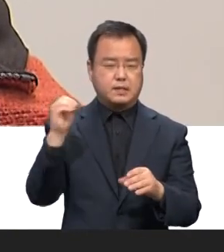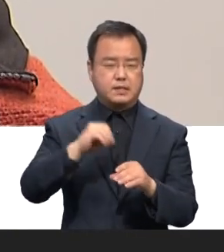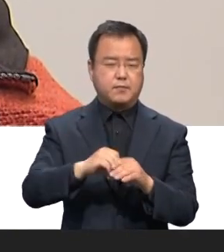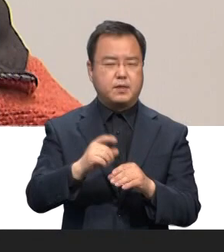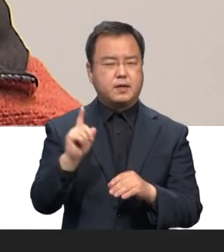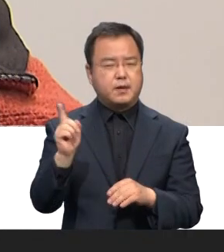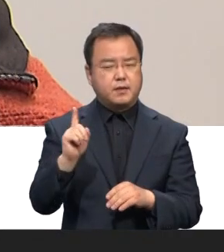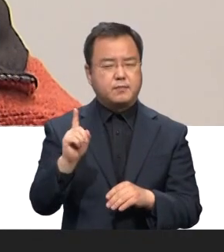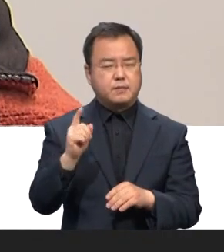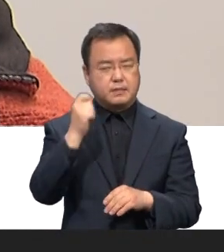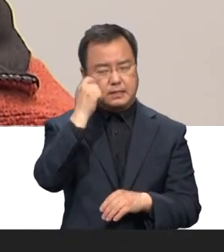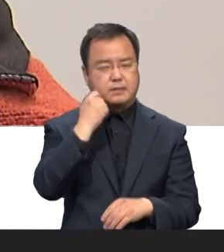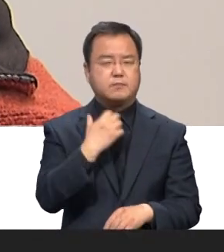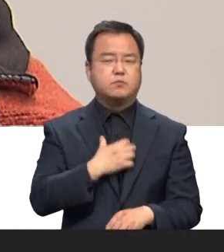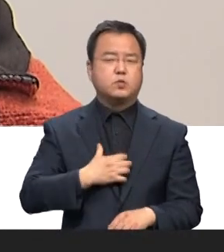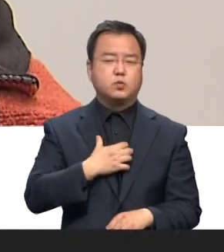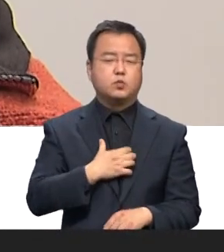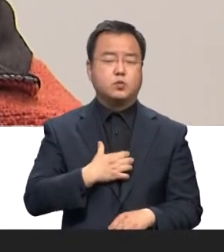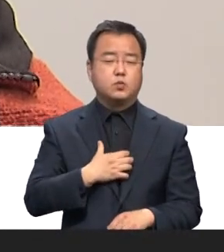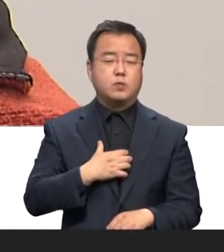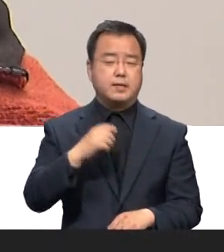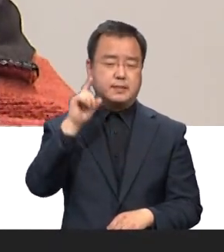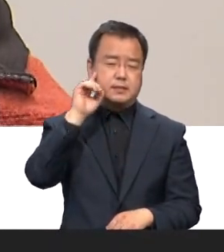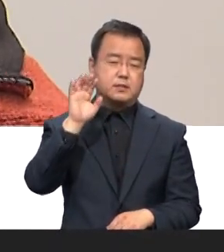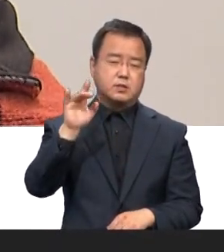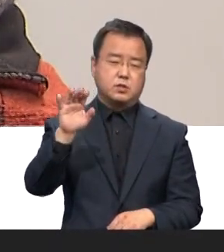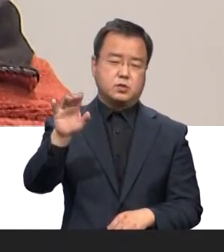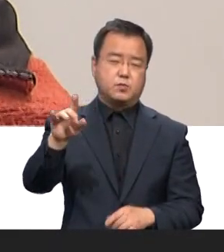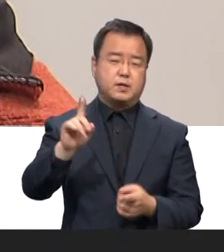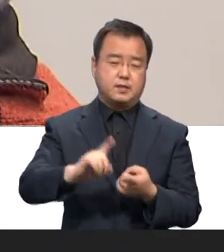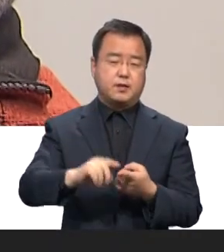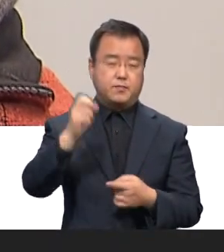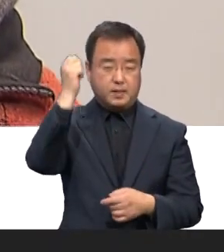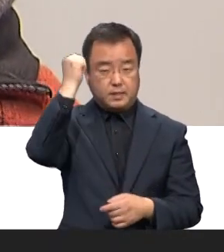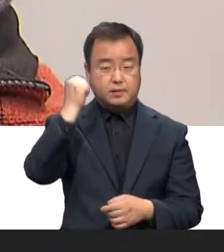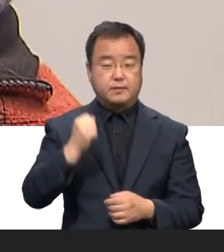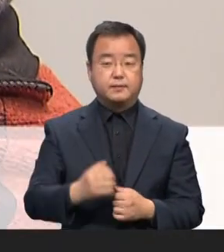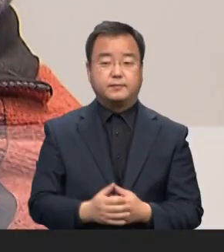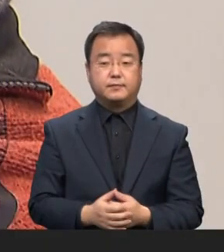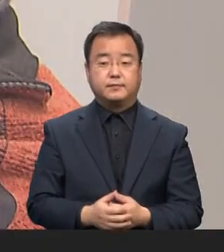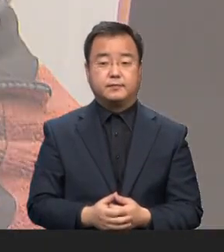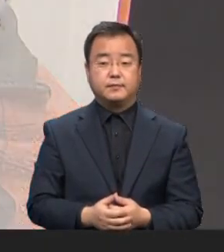그 약간의 슬픔과 그리움, 이게 그대로 기억이 나요.